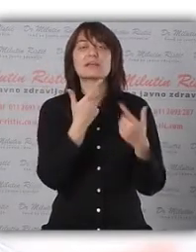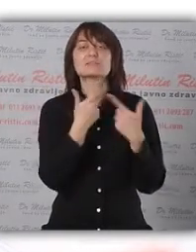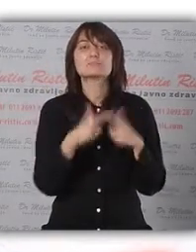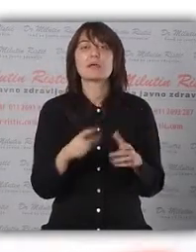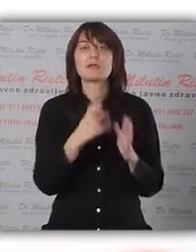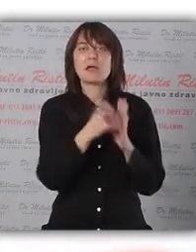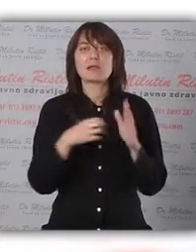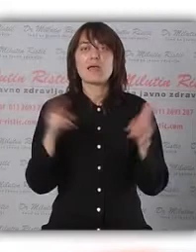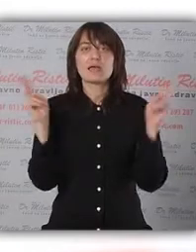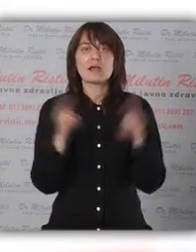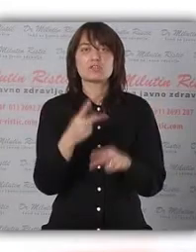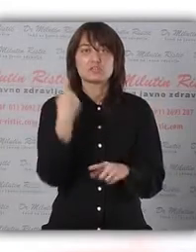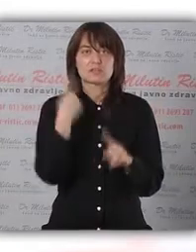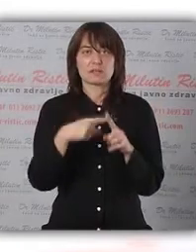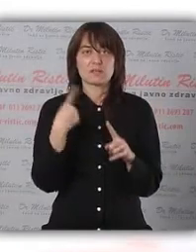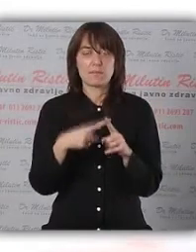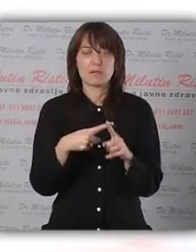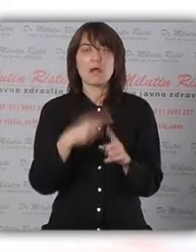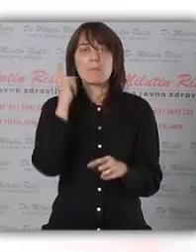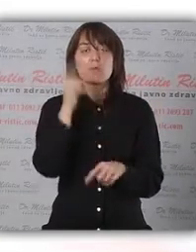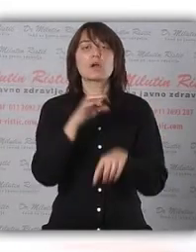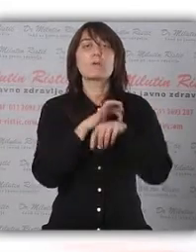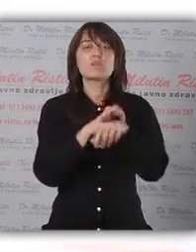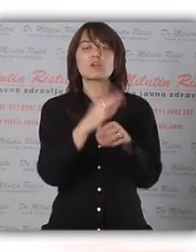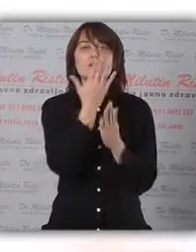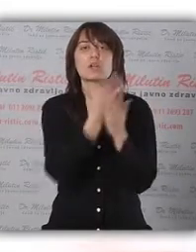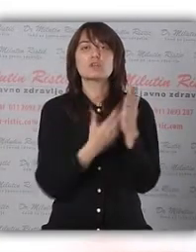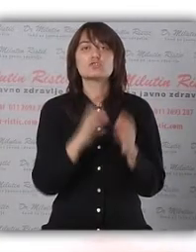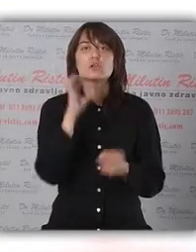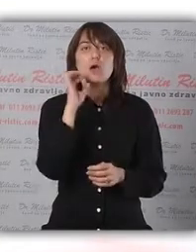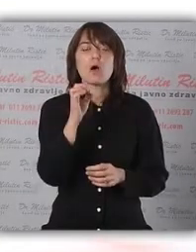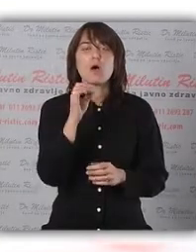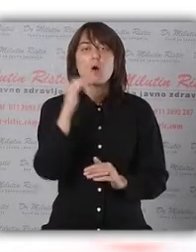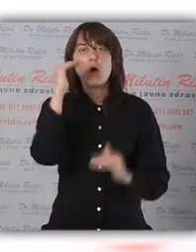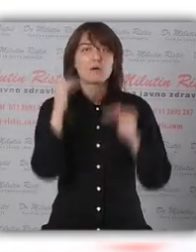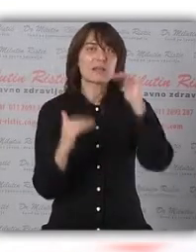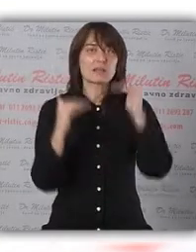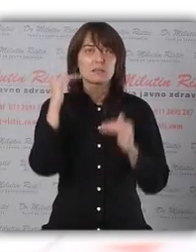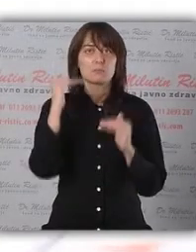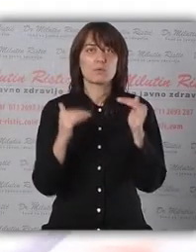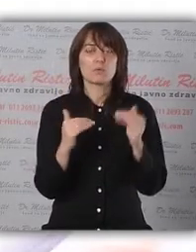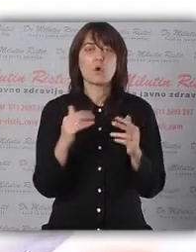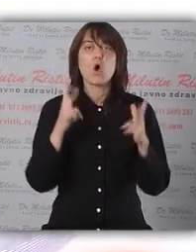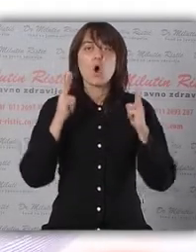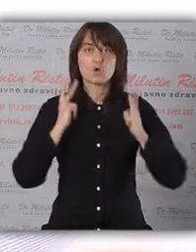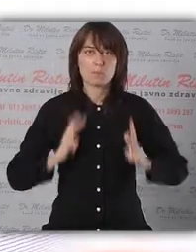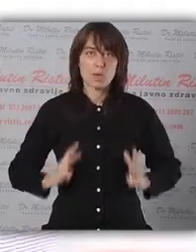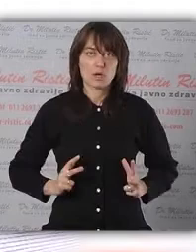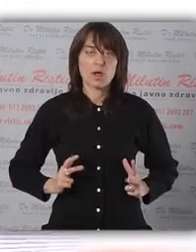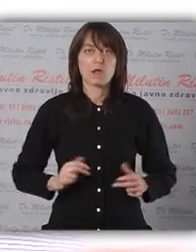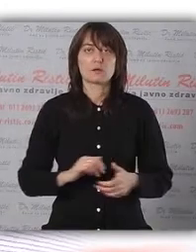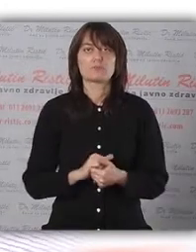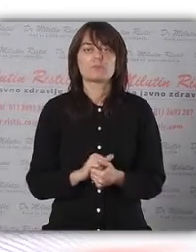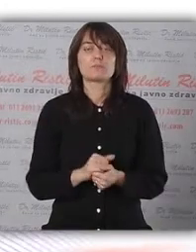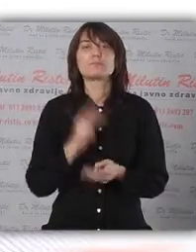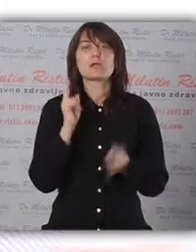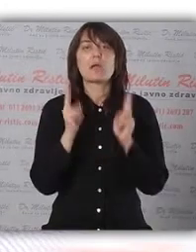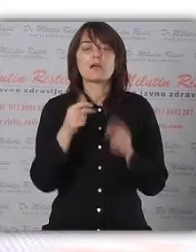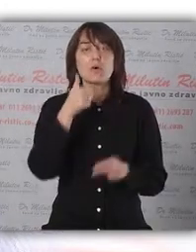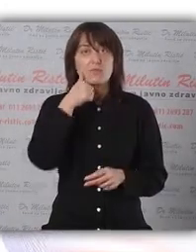puta nedeljno i ne bi smela da traje kraće od sat vremena. Moramo voditi računa o adekvatnom ritmu